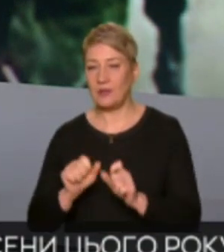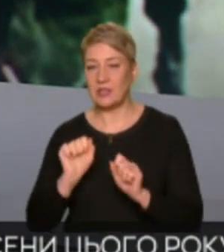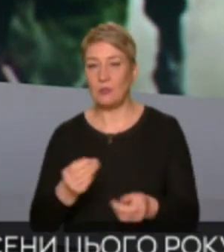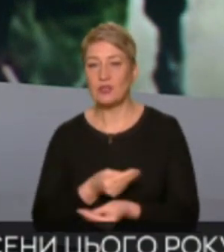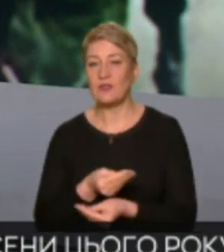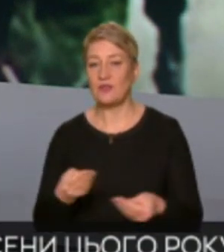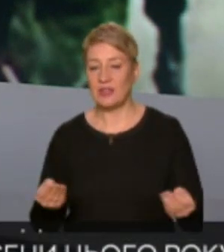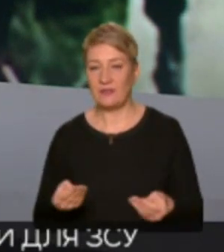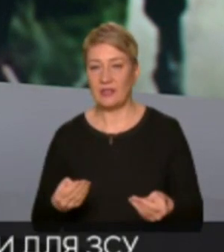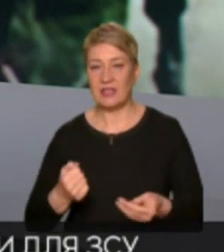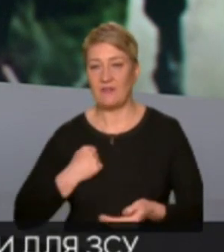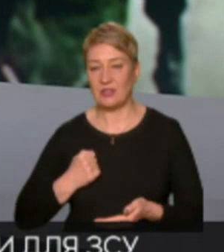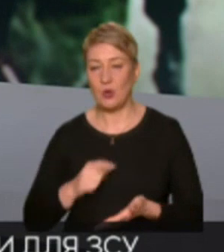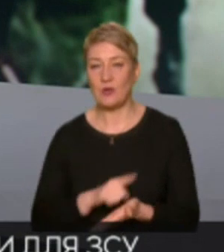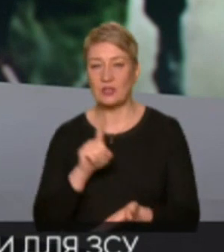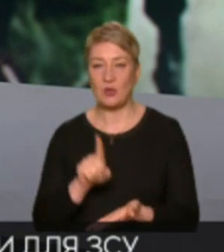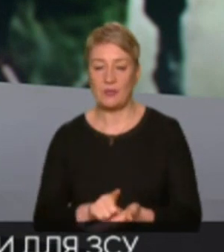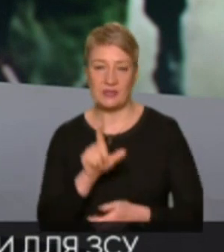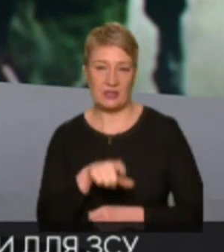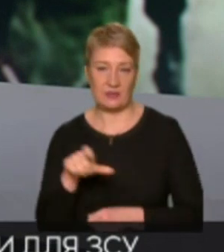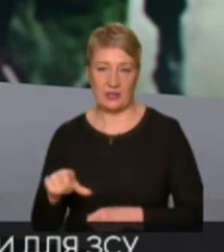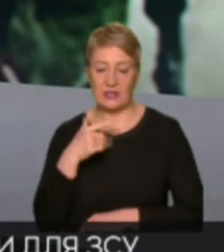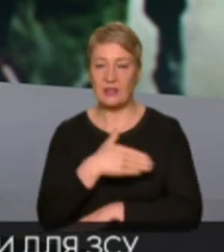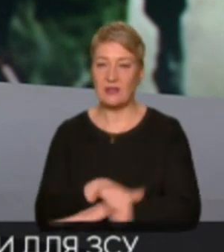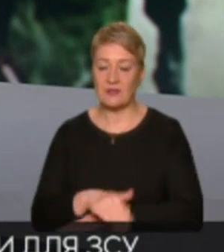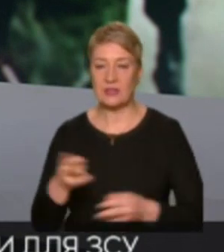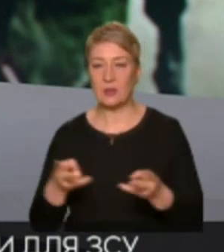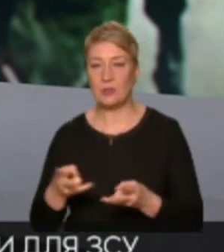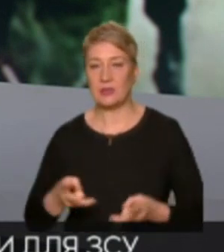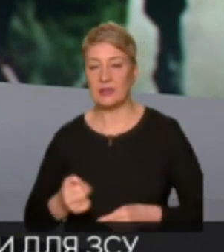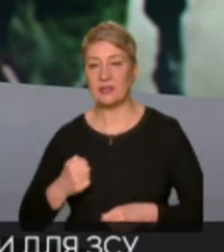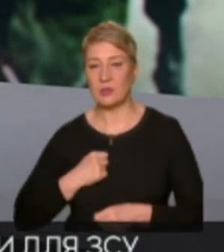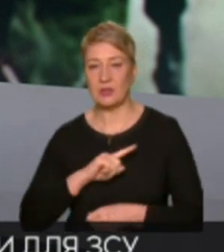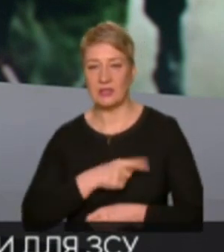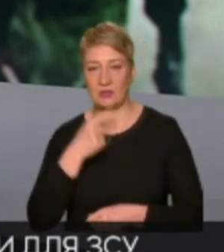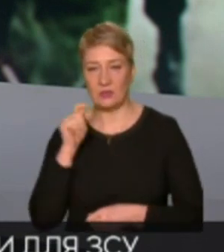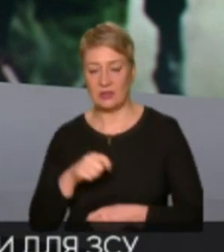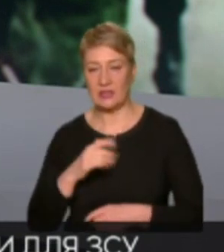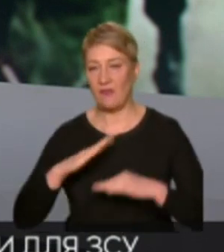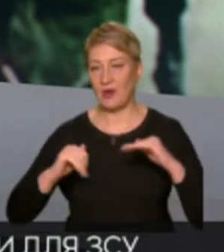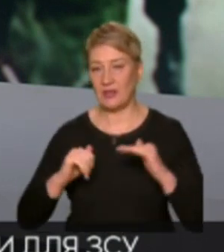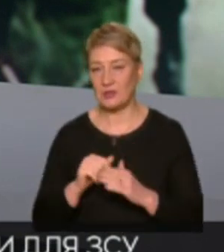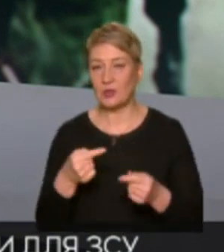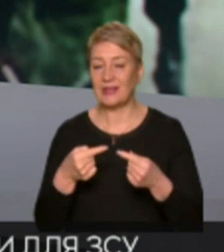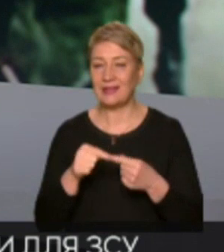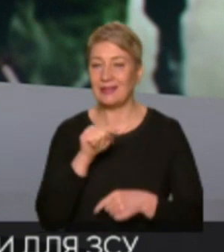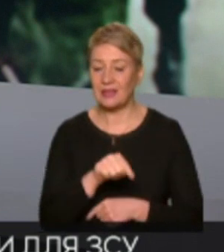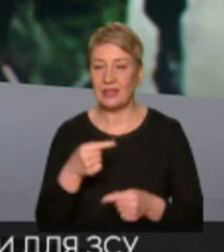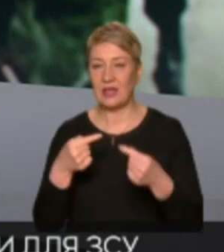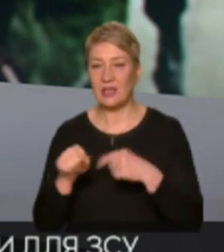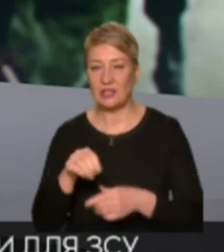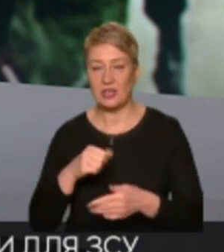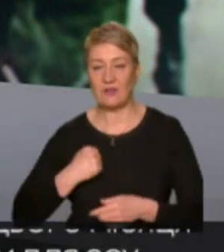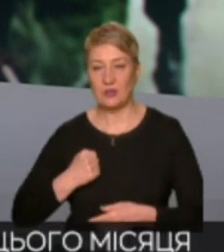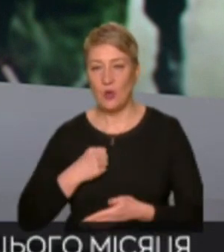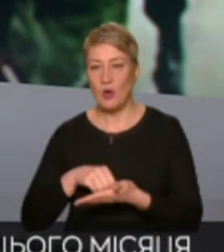на вулиці та в публічних місцях, залежно від потреб Збройних сил України у фахівцях тих чи інших військово-облікових спеціальностей.